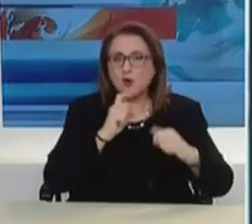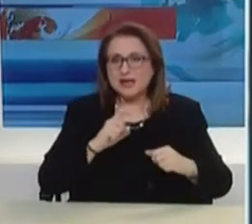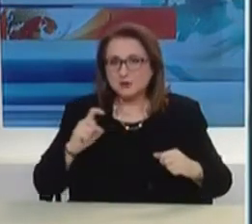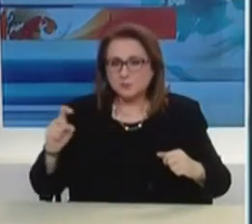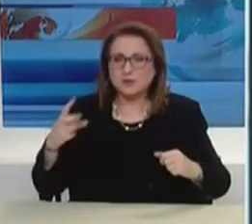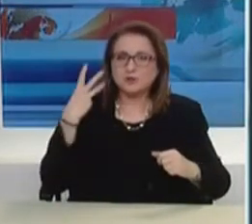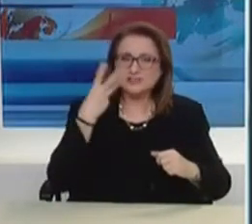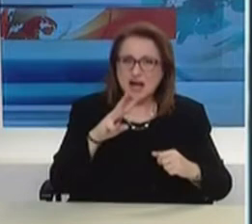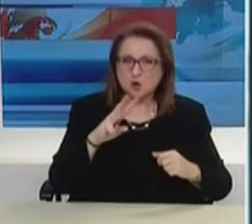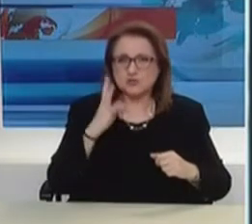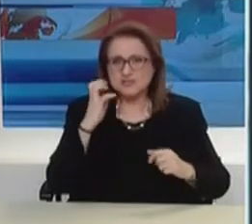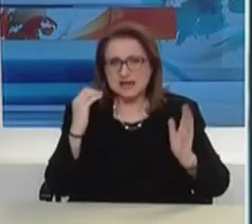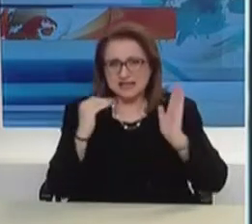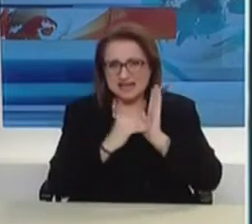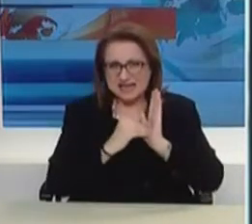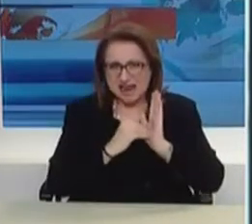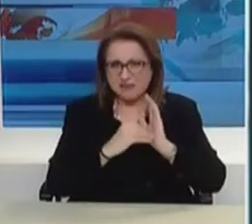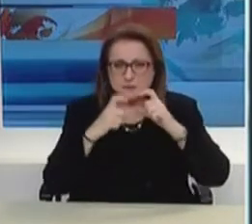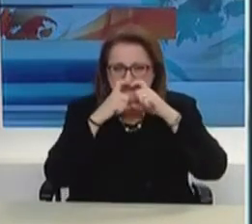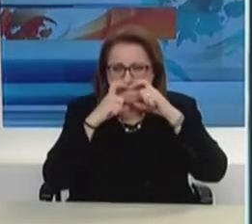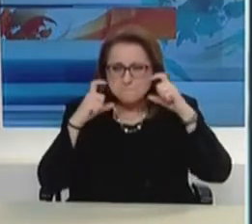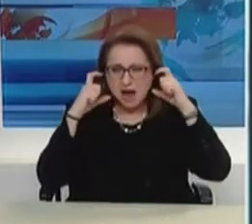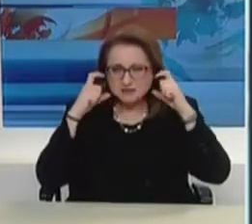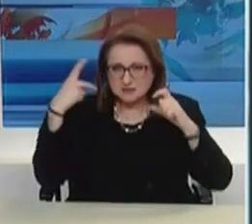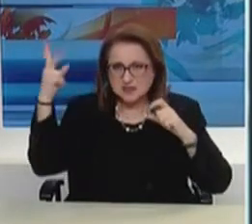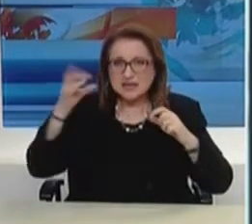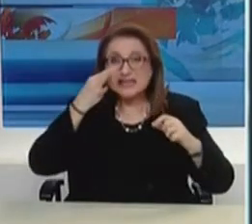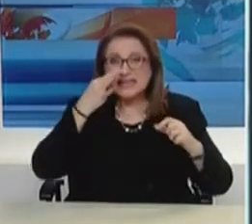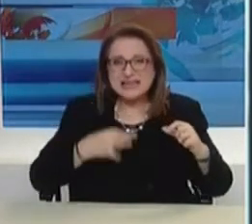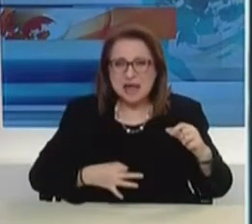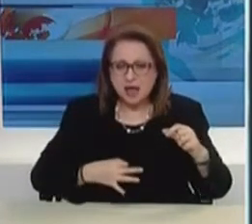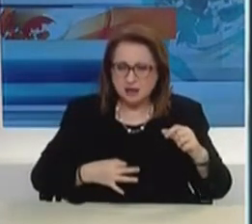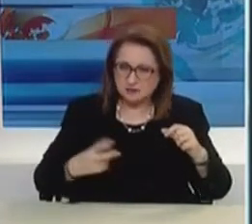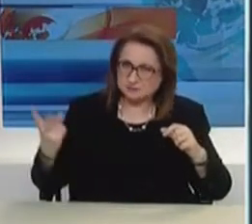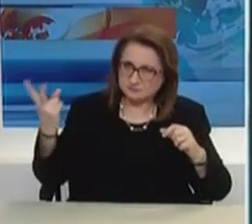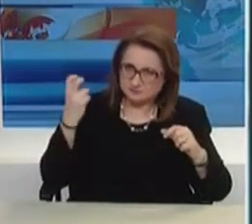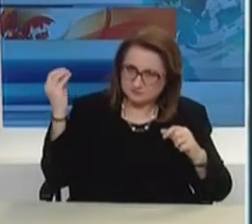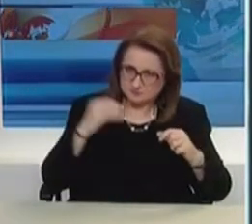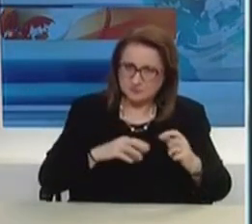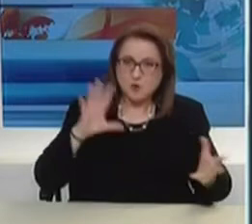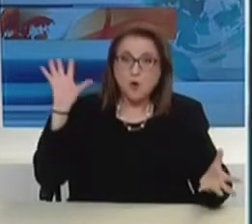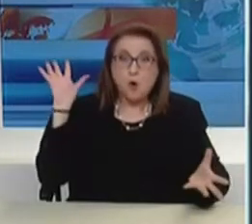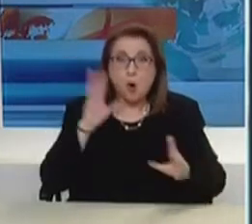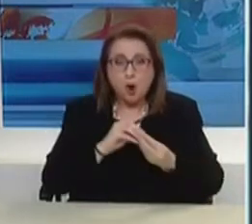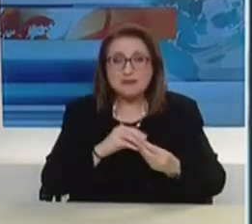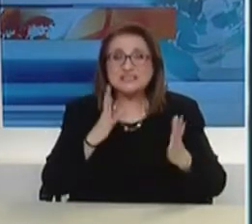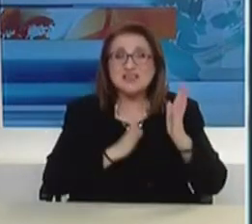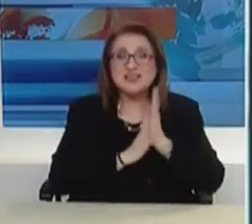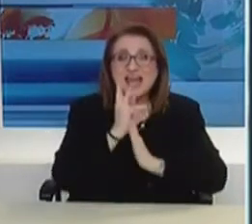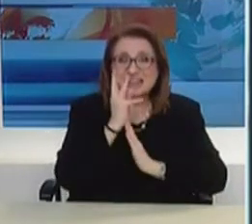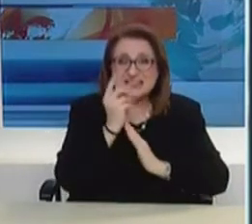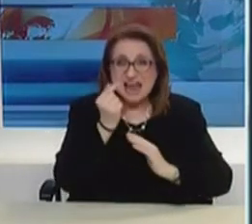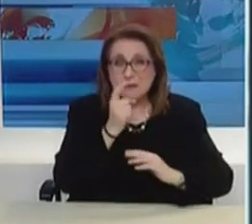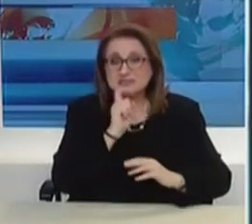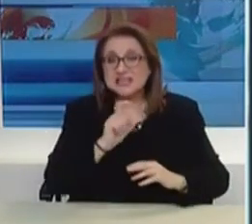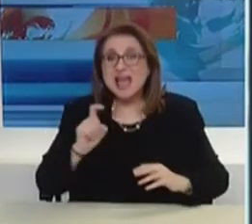8.340.000 προστατευτικών μασκών από την Κίνα. Οι μάσκες αυτές αποτελούν τμήμα των 13,5 εκατομμυρίων συνολικά προστατευτικών μασκών